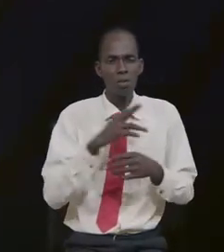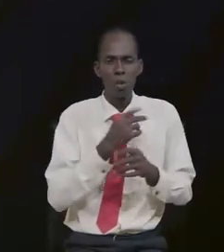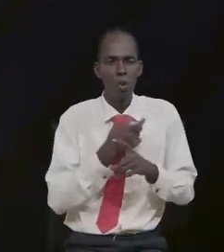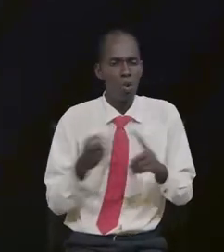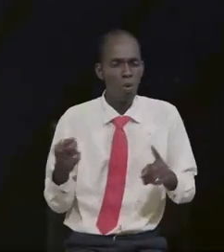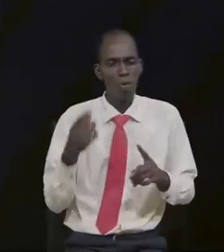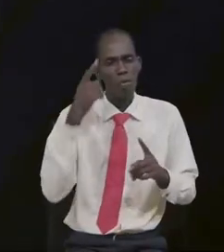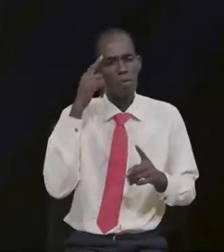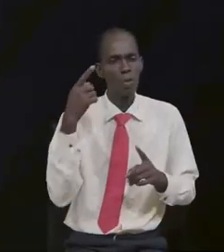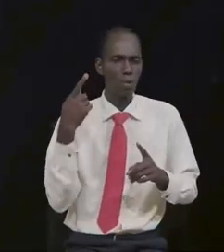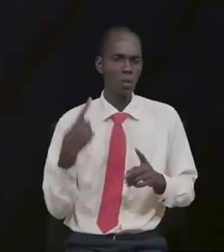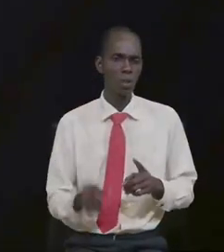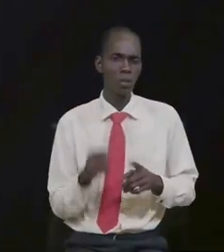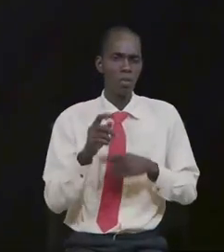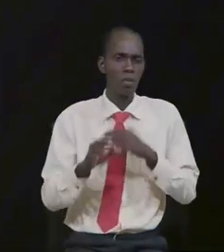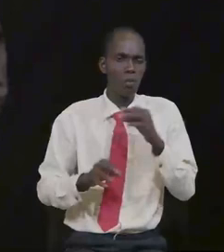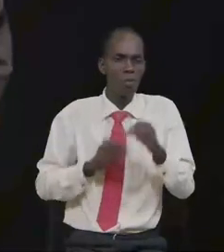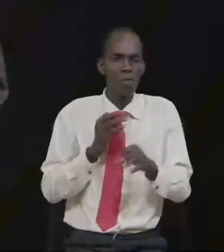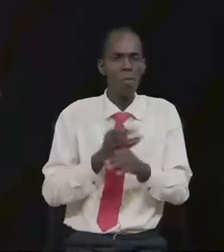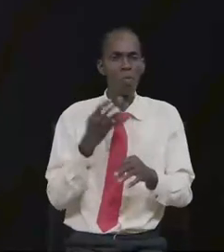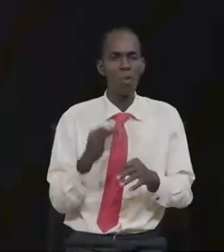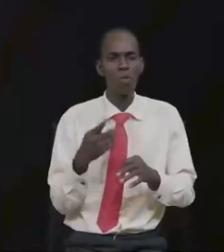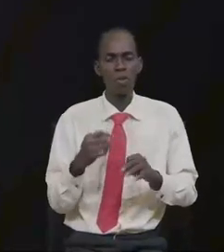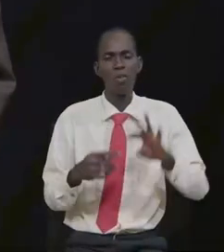dieux. Et le verset 26 dit,